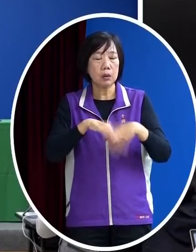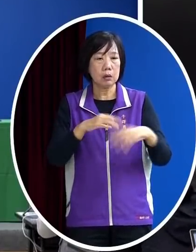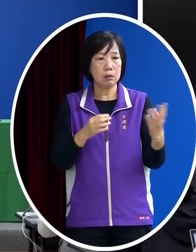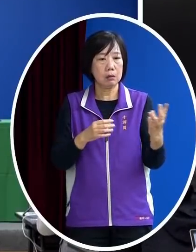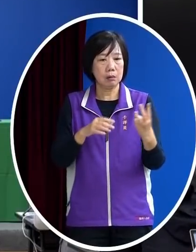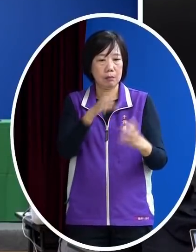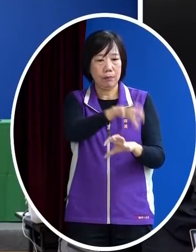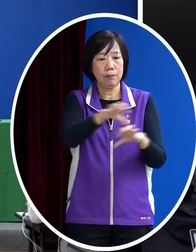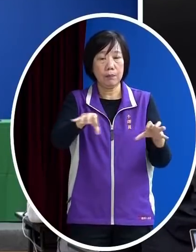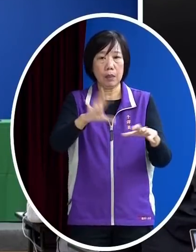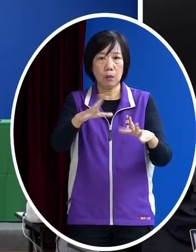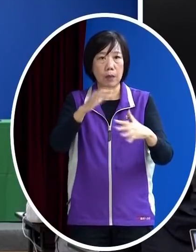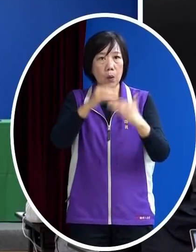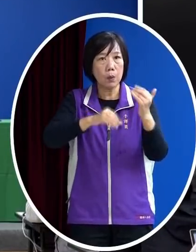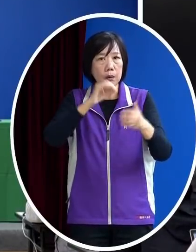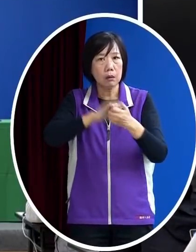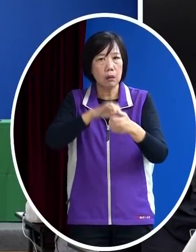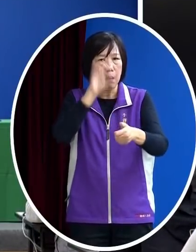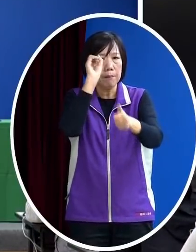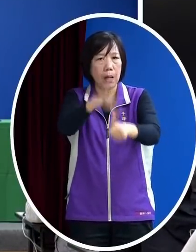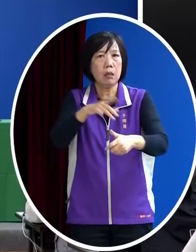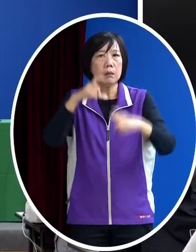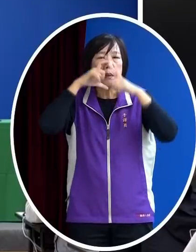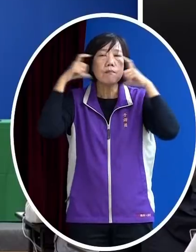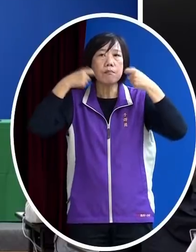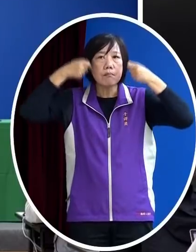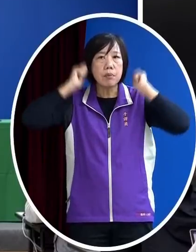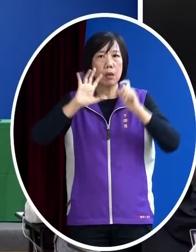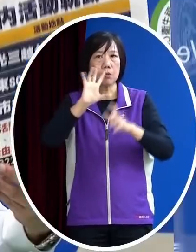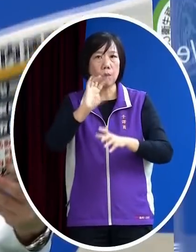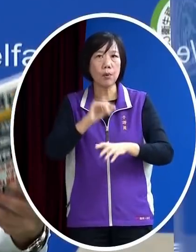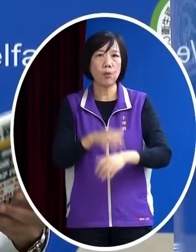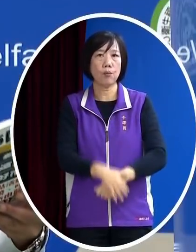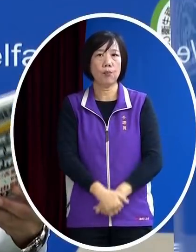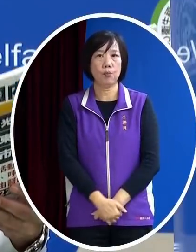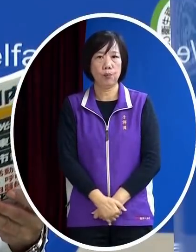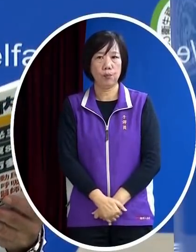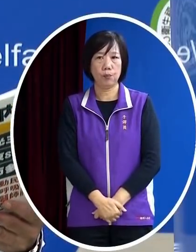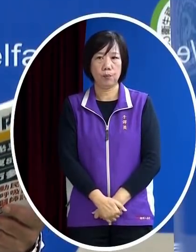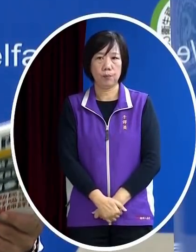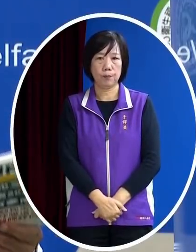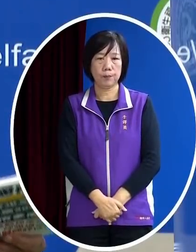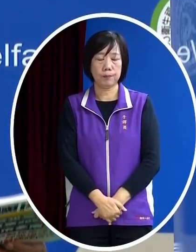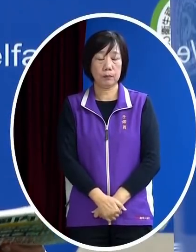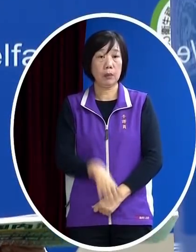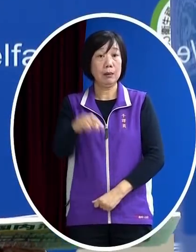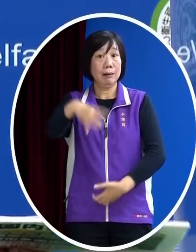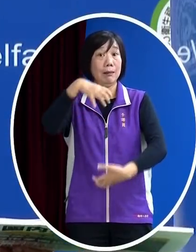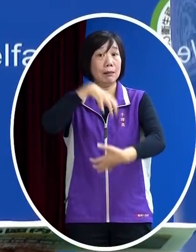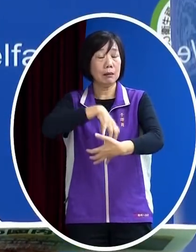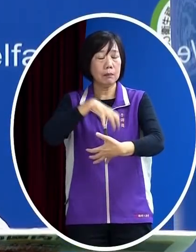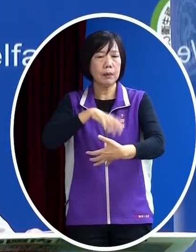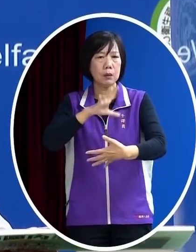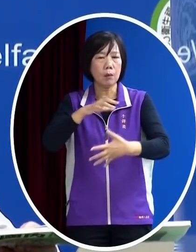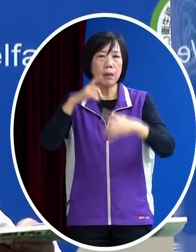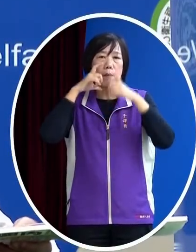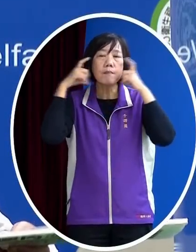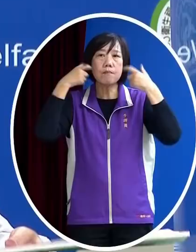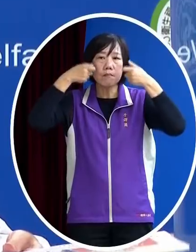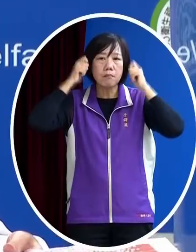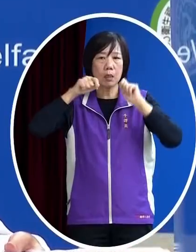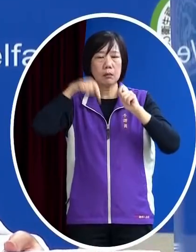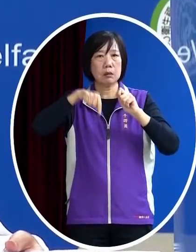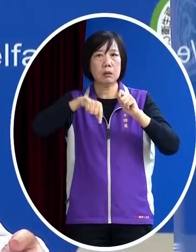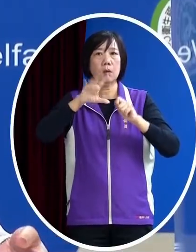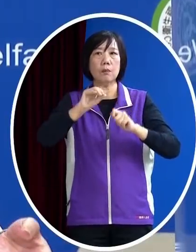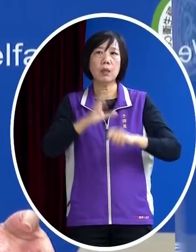场馆有没有？规劝他们，如果他们没有戴口罩等等之类的。 对，在这里面的时候有没有戴口罩哈？这